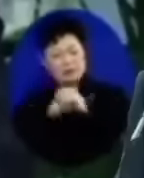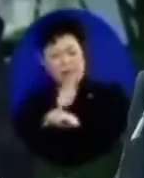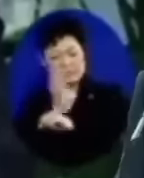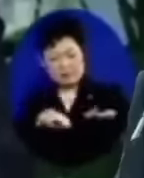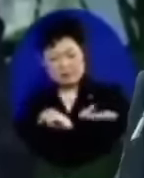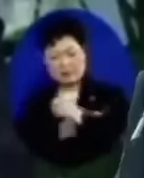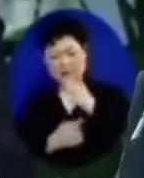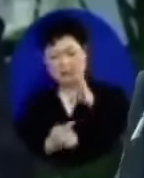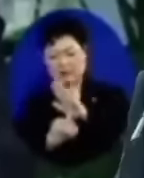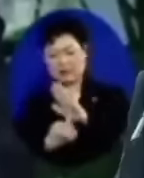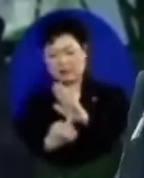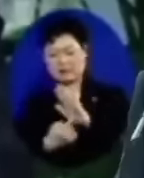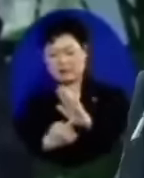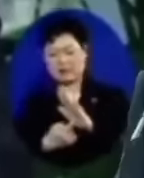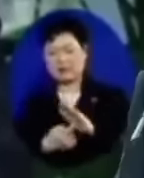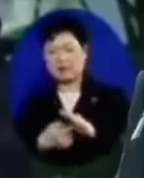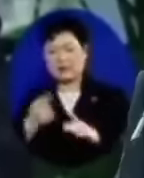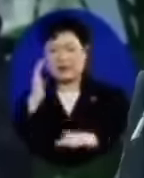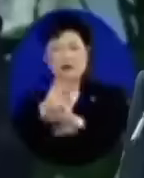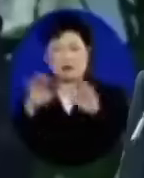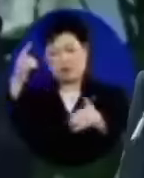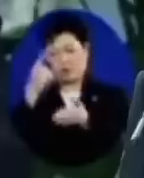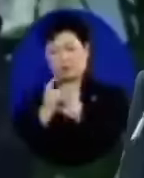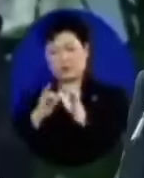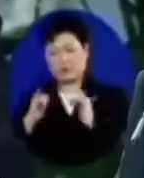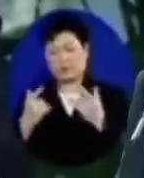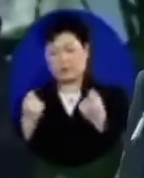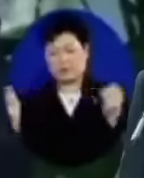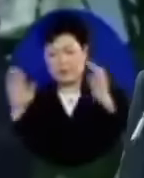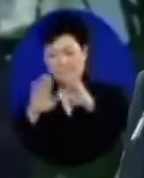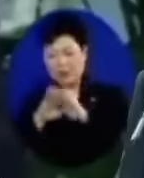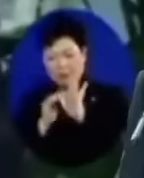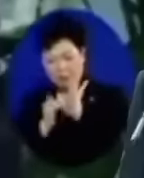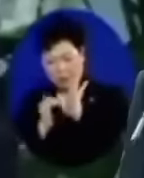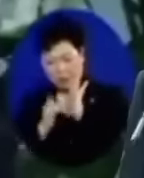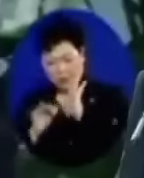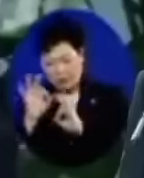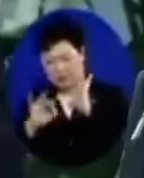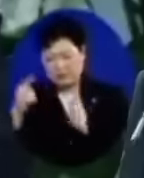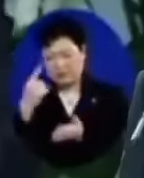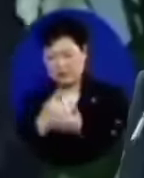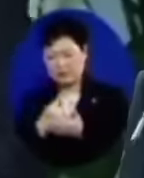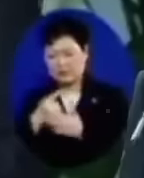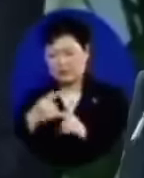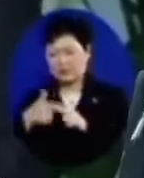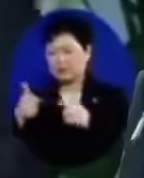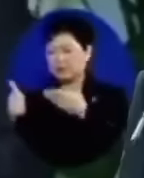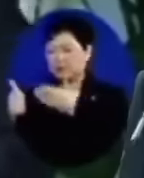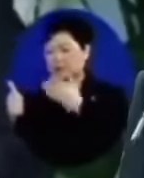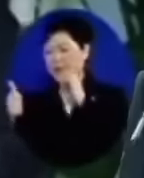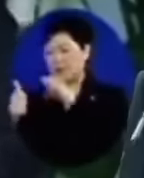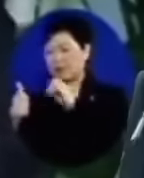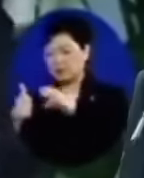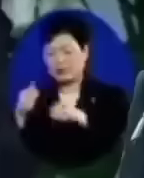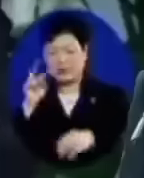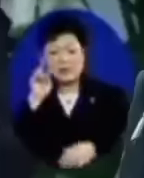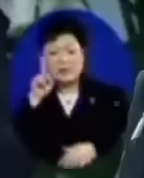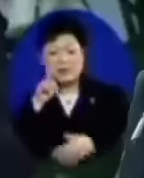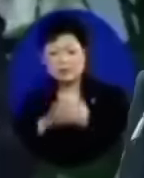것이 확인하고 하늘에서 온 사람 같아서 밤에 몰래 찾아와서 주님께 말했습니다. 주님은